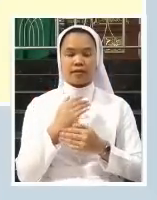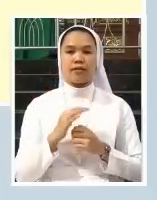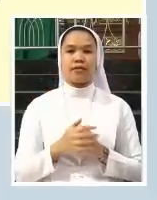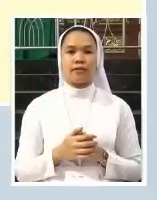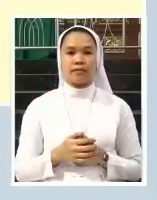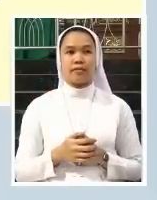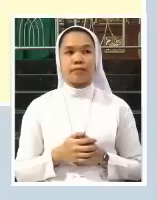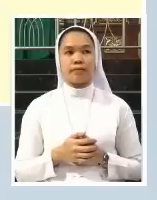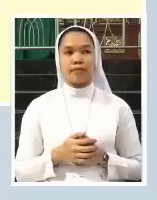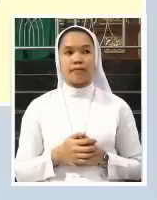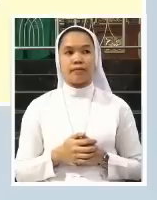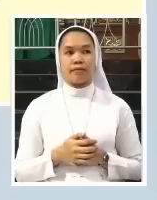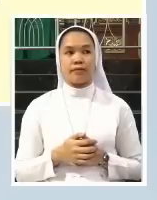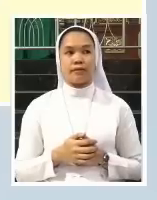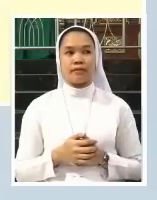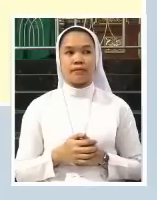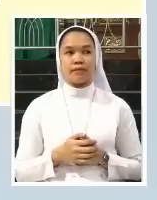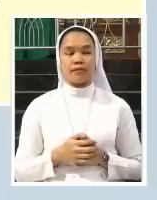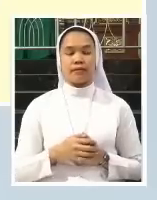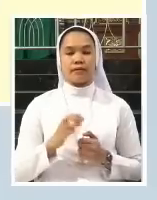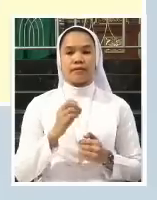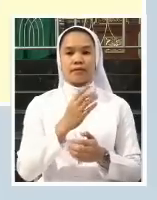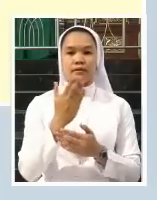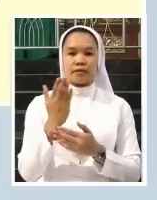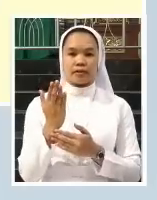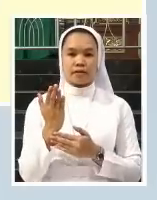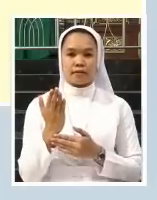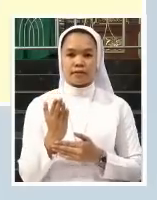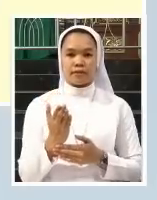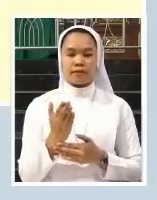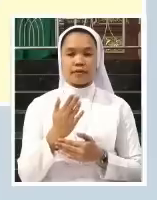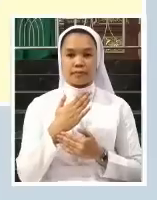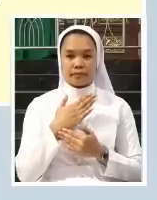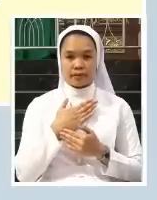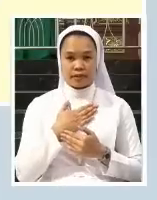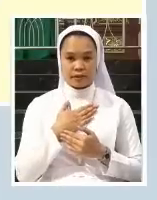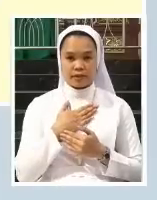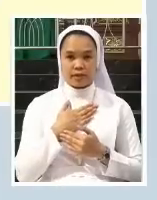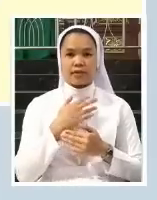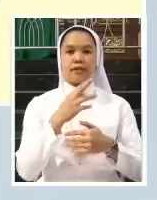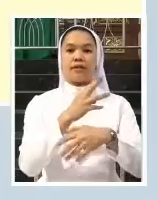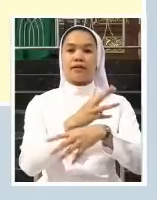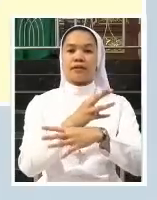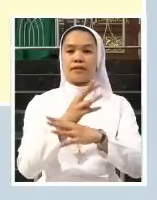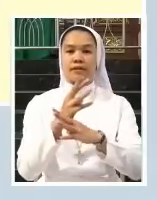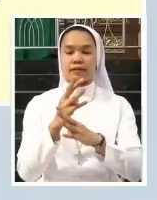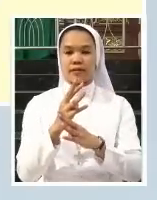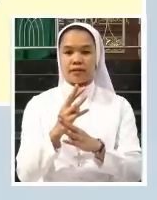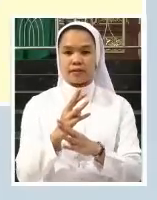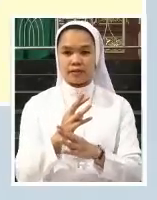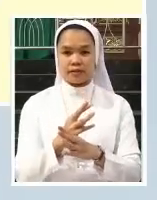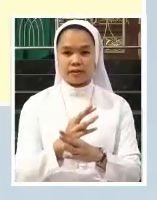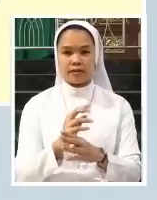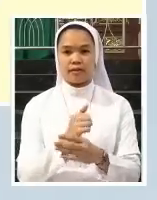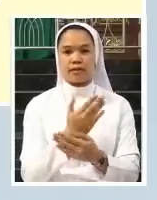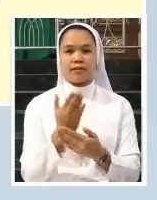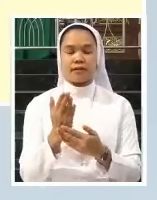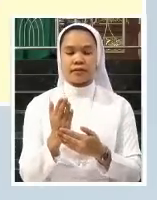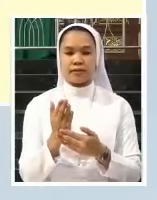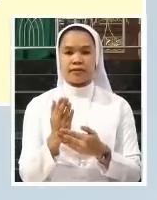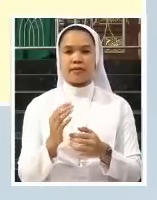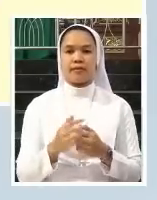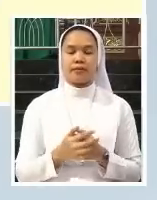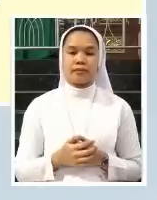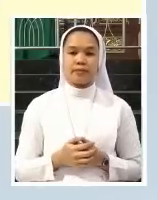sungay. Siya maapod sa ko, Ama takat Diyos ko.